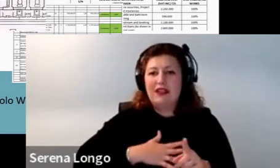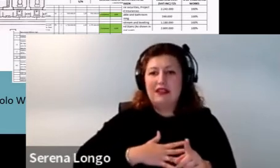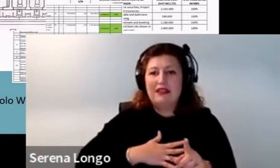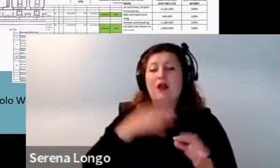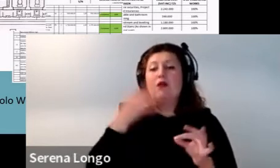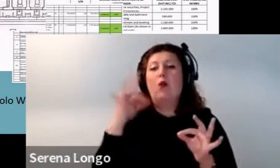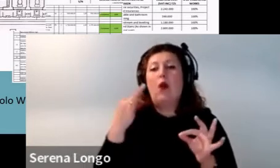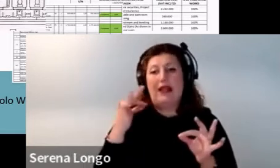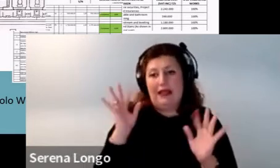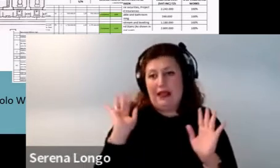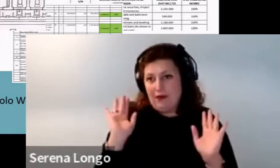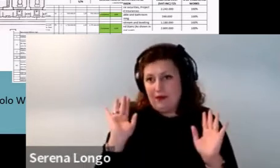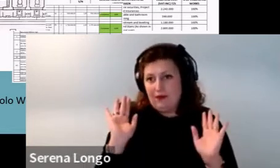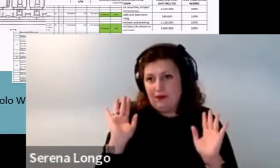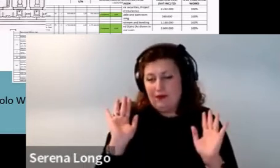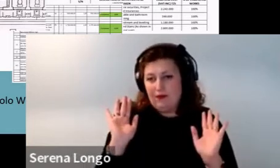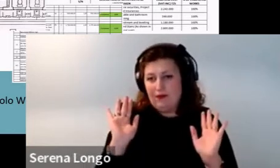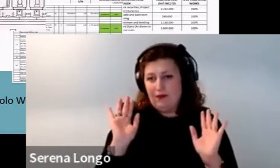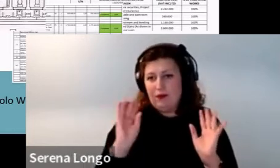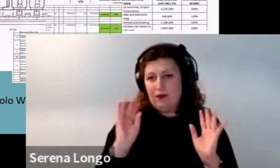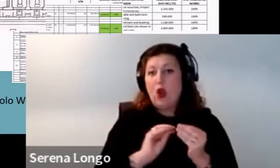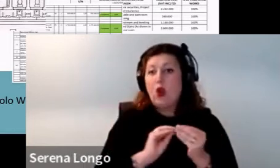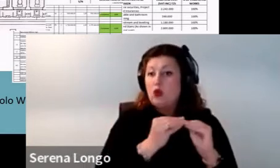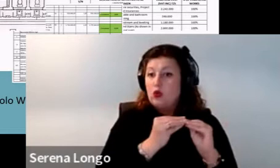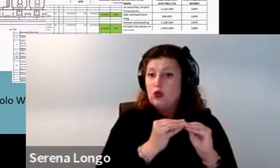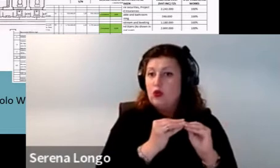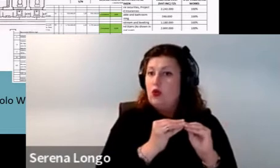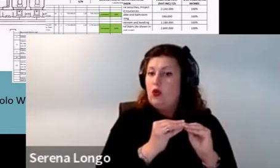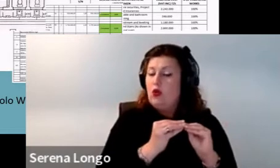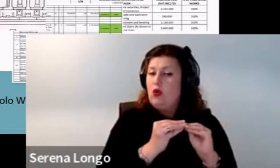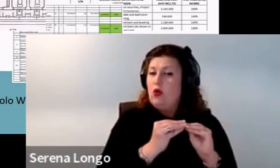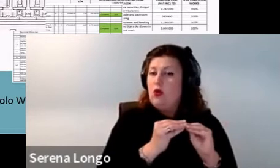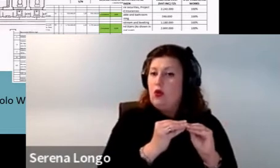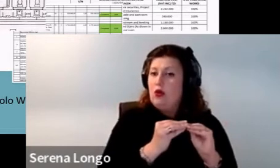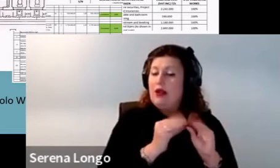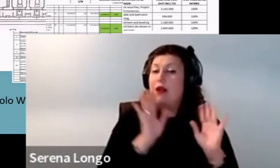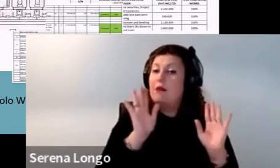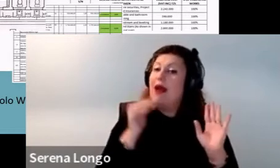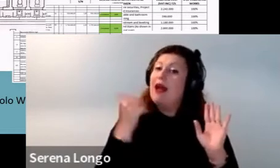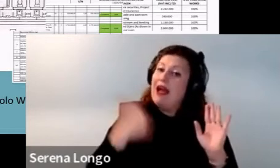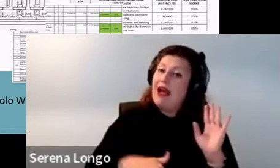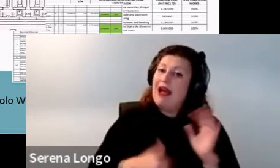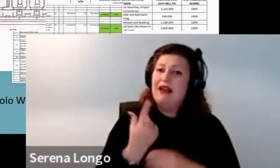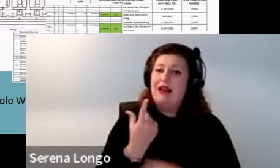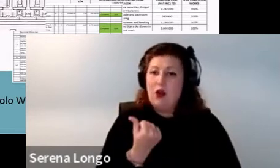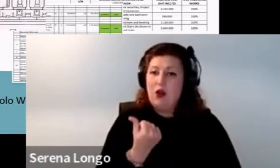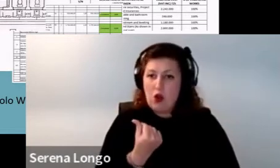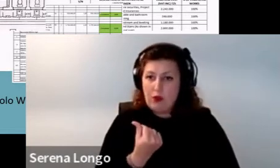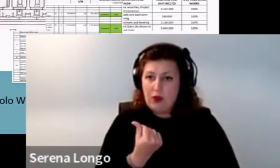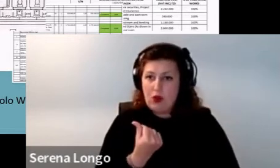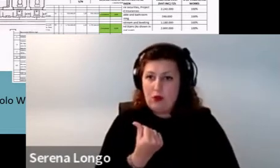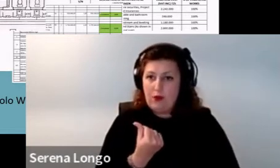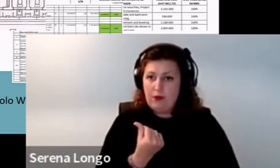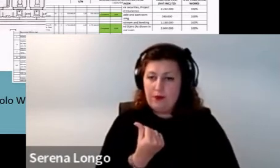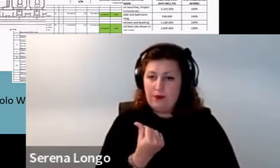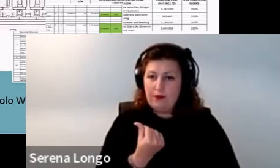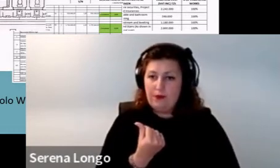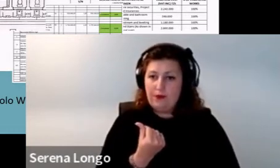della qualità del costruito, ma anche ovviamente dal punto di vista finanziario, quindi